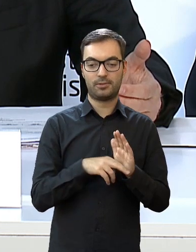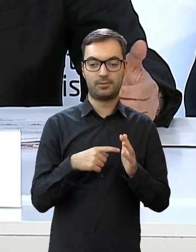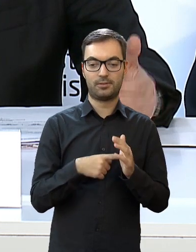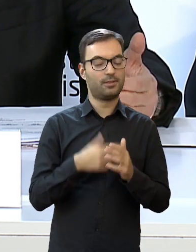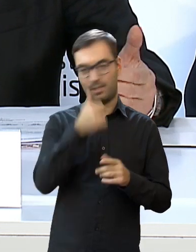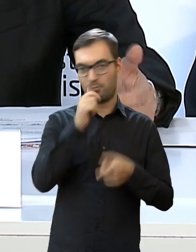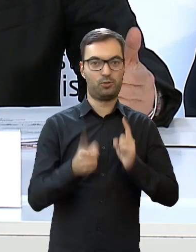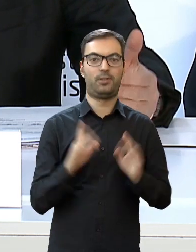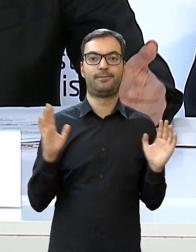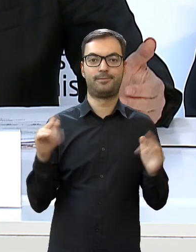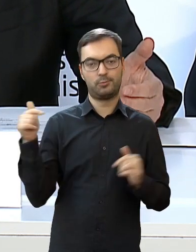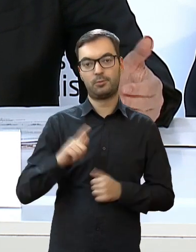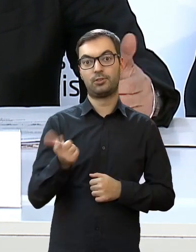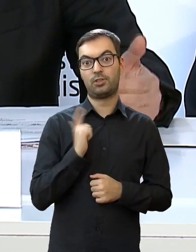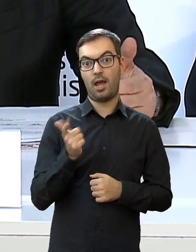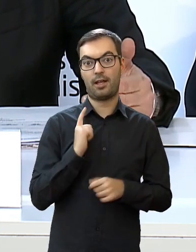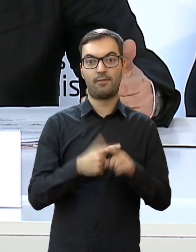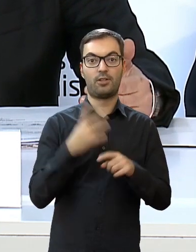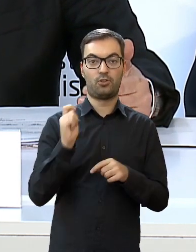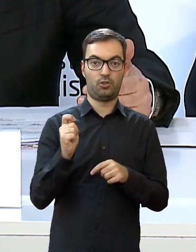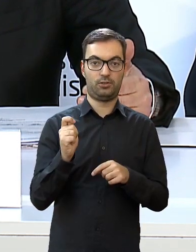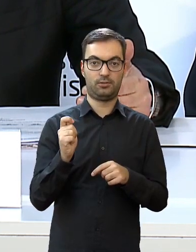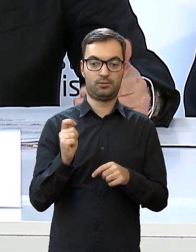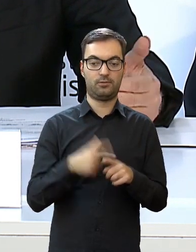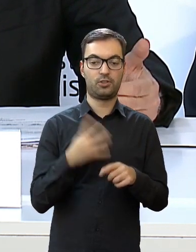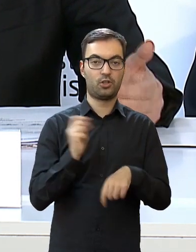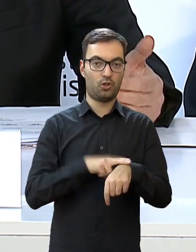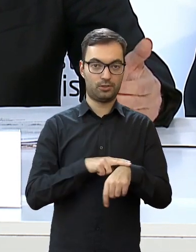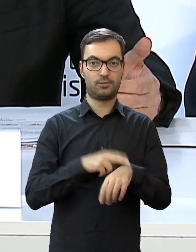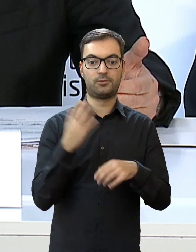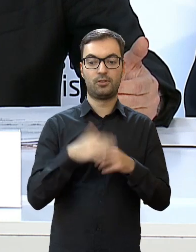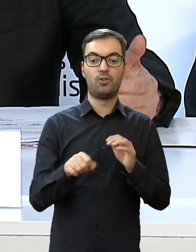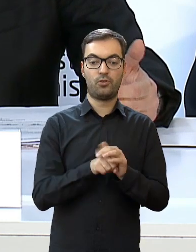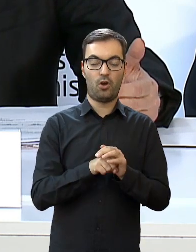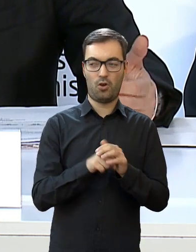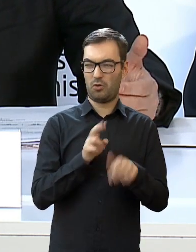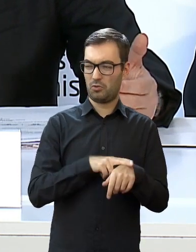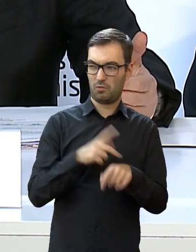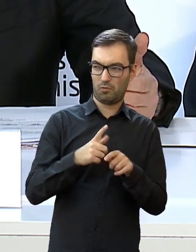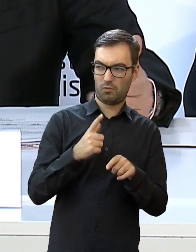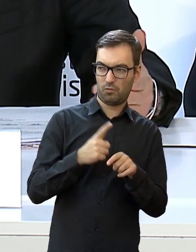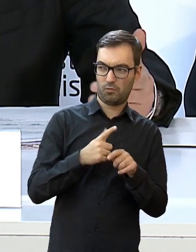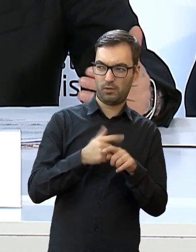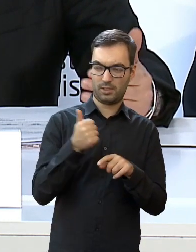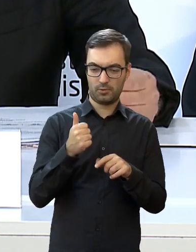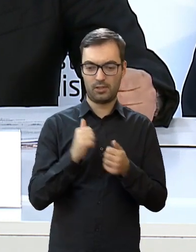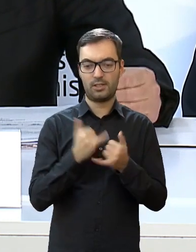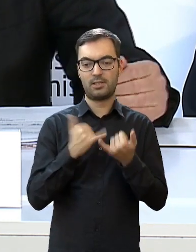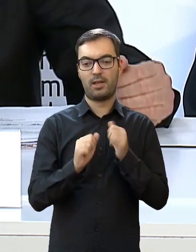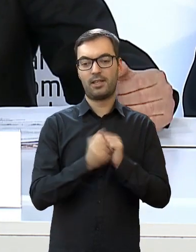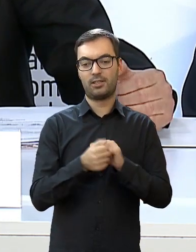przyspieszymy. Musimy oczekać 24 godziny od zakończenia głosowania, czyli do godziny 21, a jeżeli zmiana czasu,